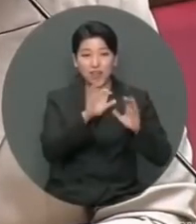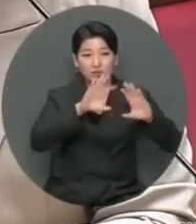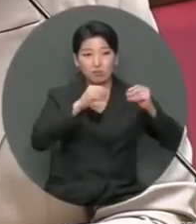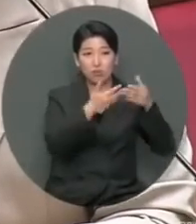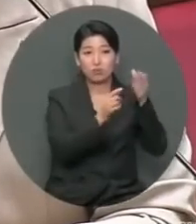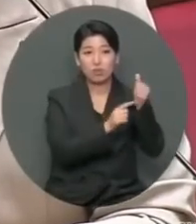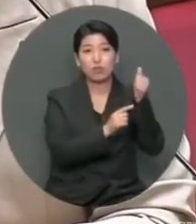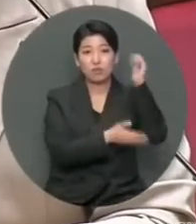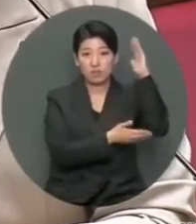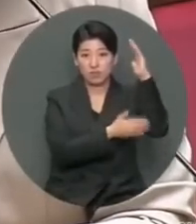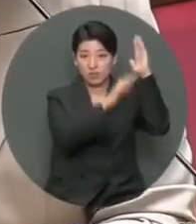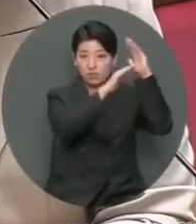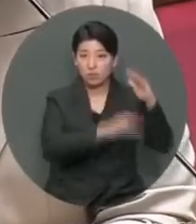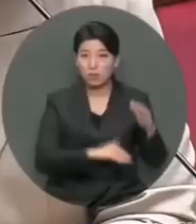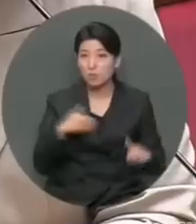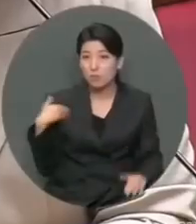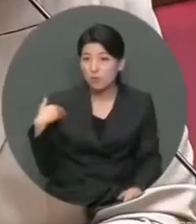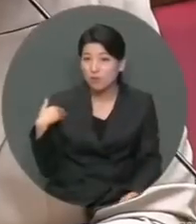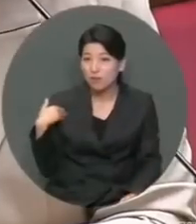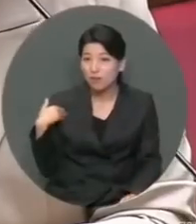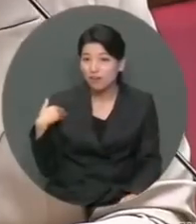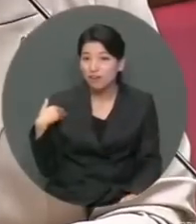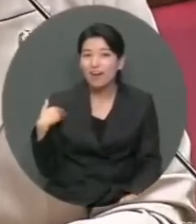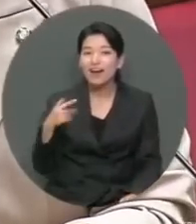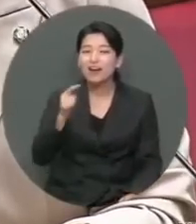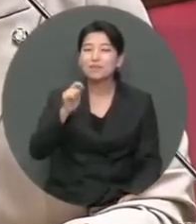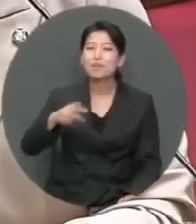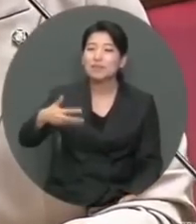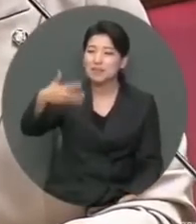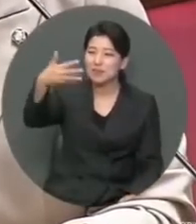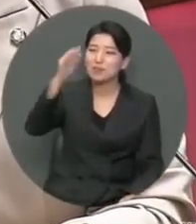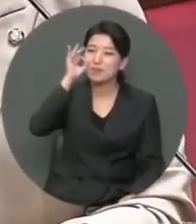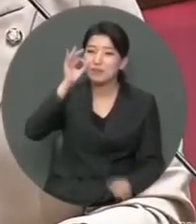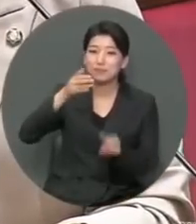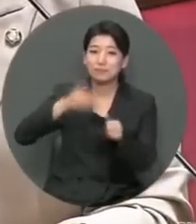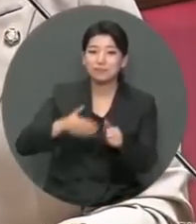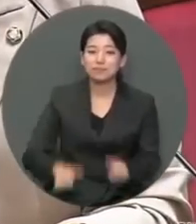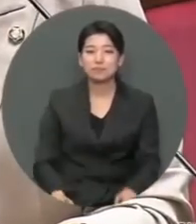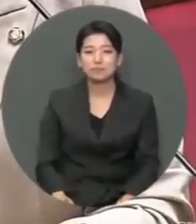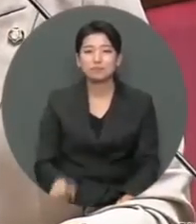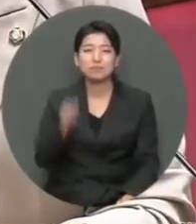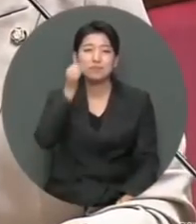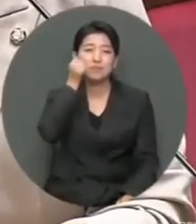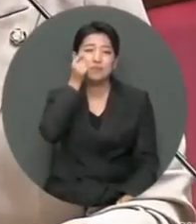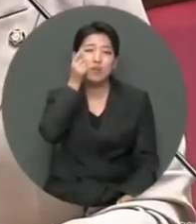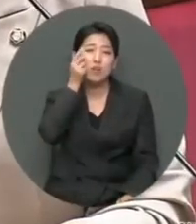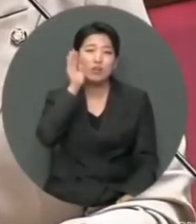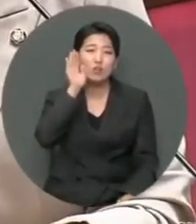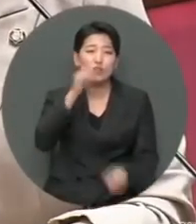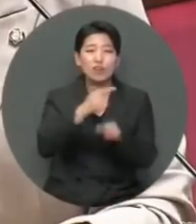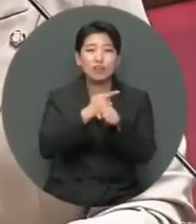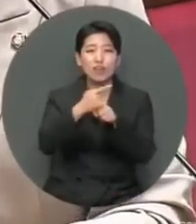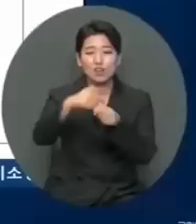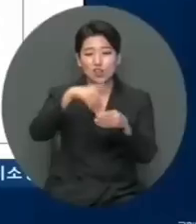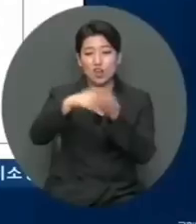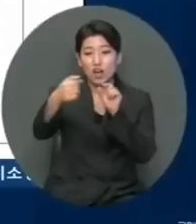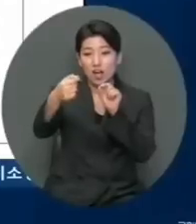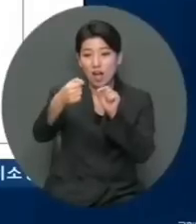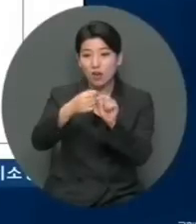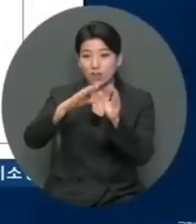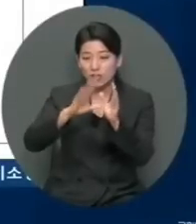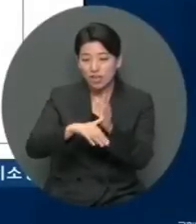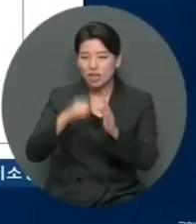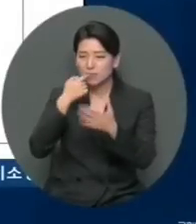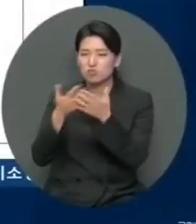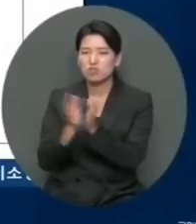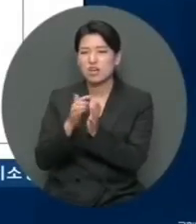정리해 왔는데요. 이거 좀 불편하시지만 봐주시면 그몇달 앞으로 다가온 국가적 재편에서 정권 교체 강화를